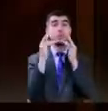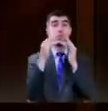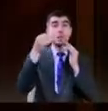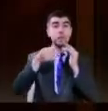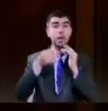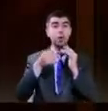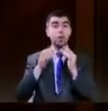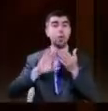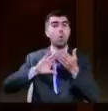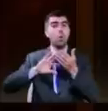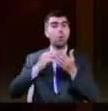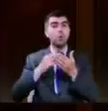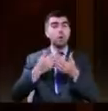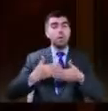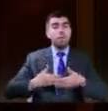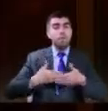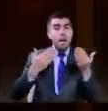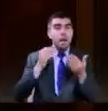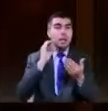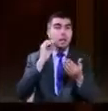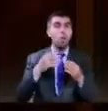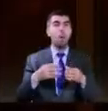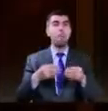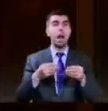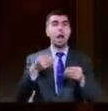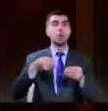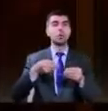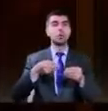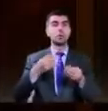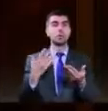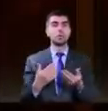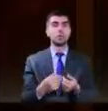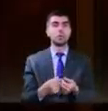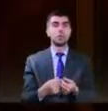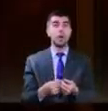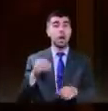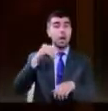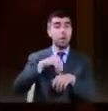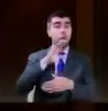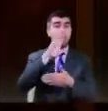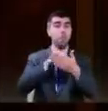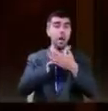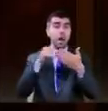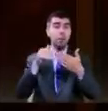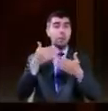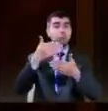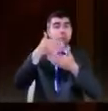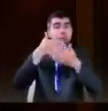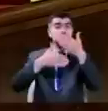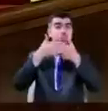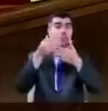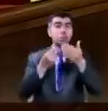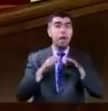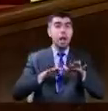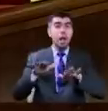وتشغيل المستشفى النهاري للأمراض العقلية والنفسية بمراكش، وتمت برمجة بناء مستشفيات الأمراض العقلية والنفسية بكل من